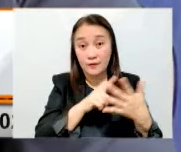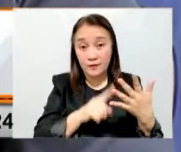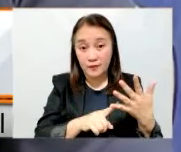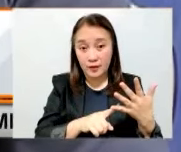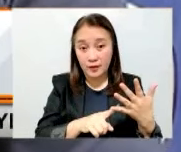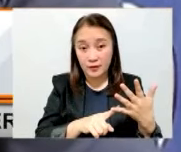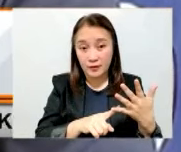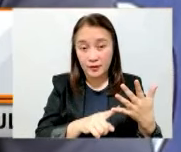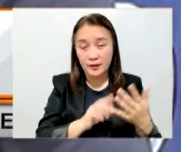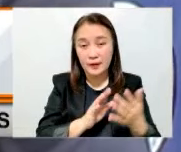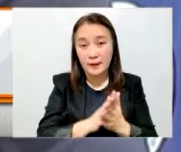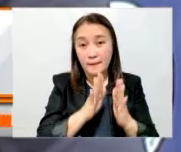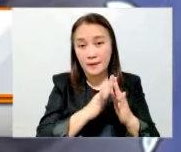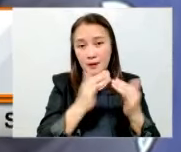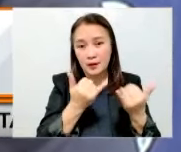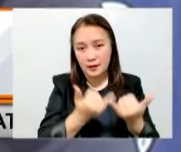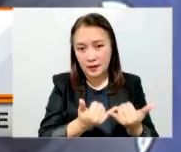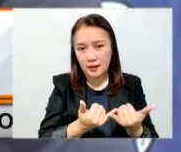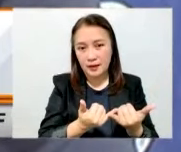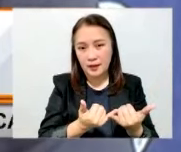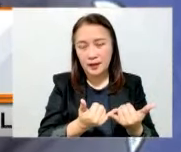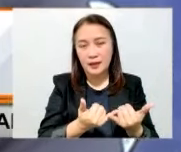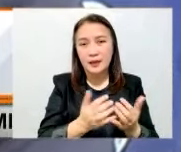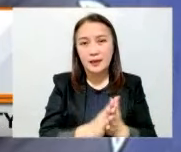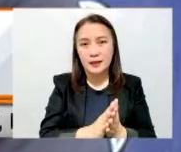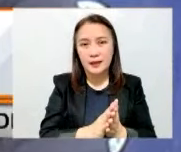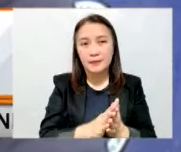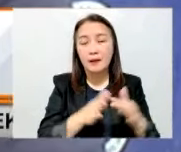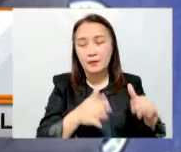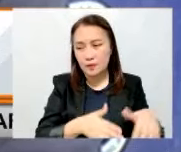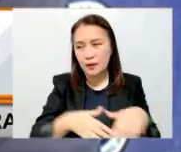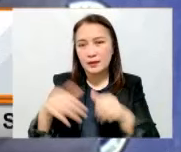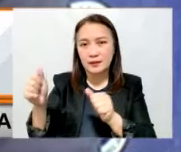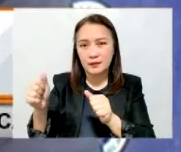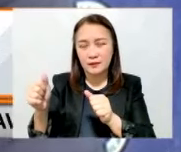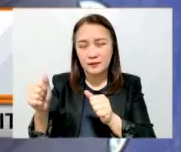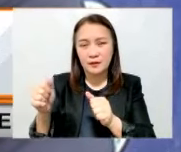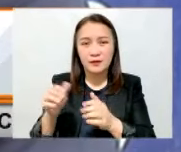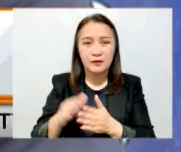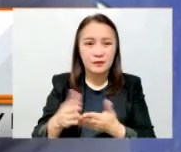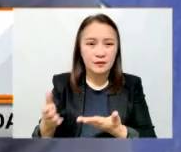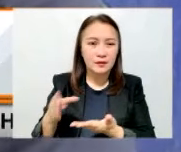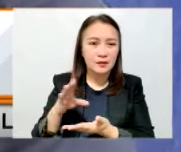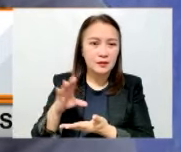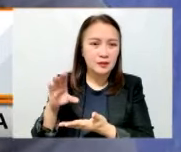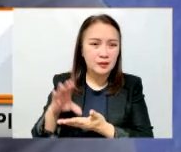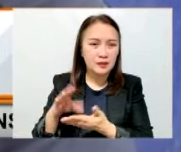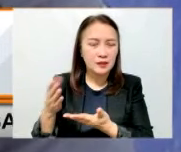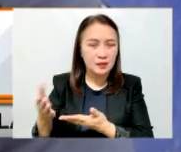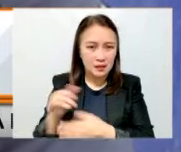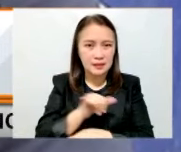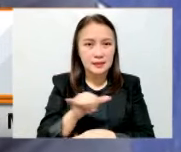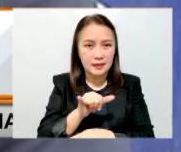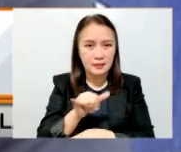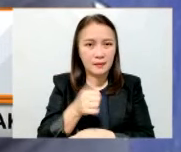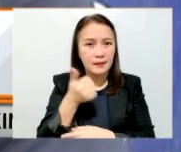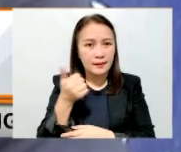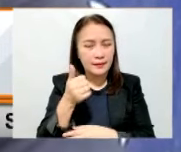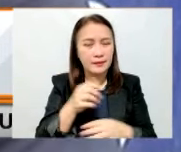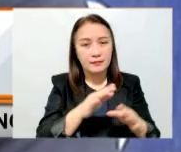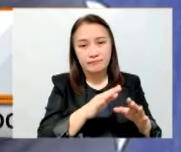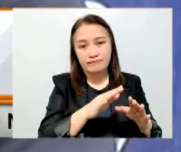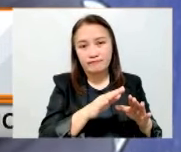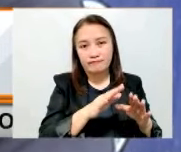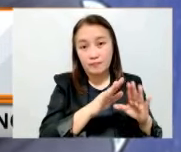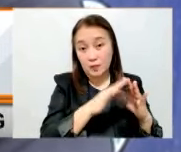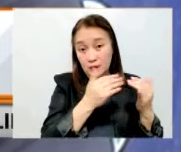5 barangays na nag-conduct ng preemptive evacuation. And I believe, no, there are already also some barangays na nag-conduct din